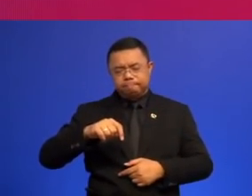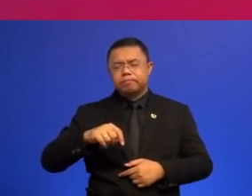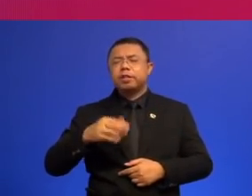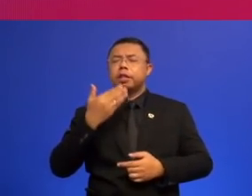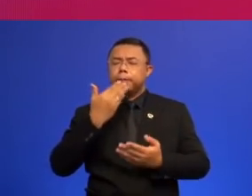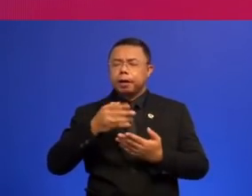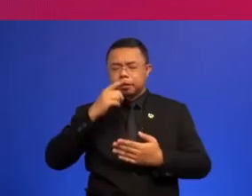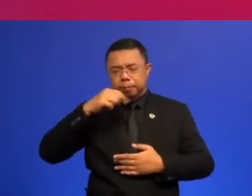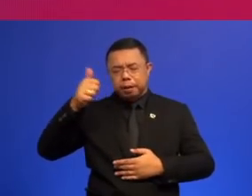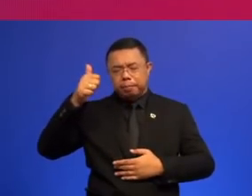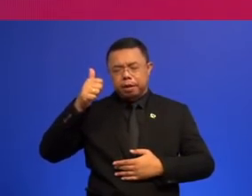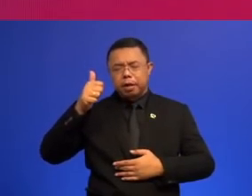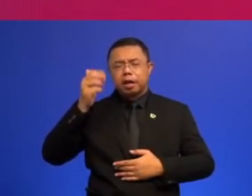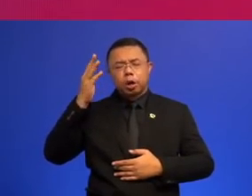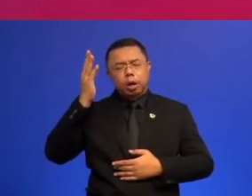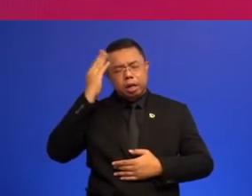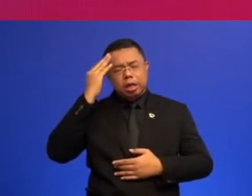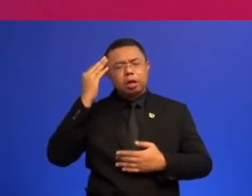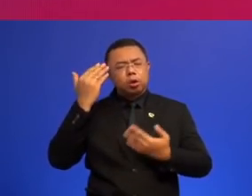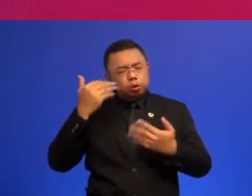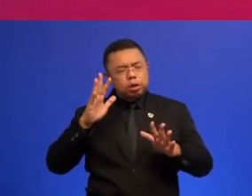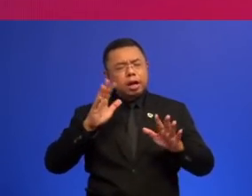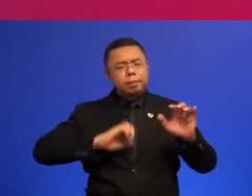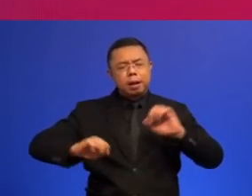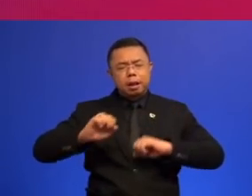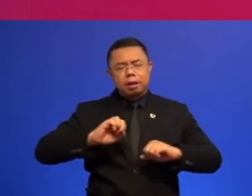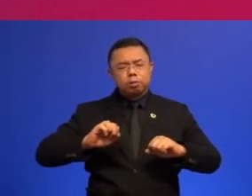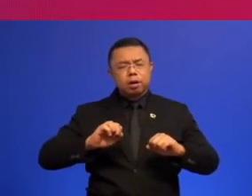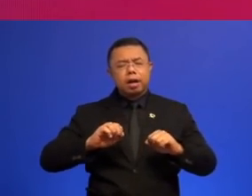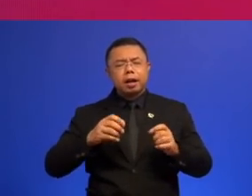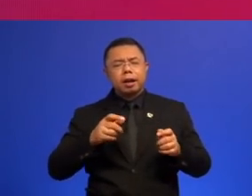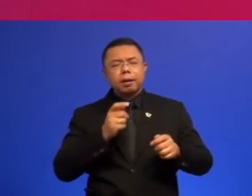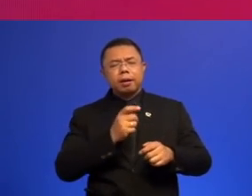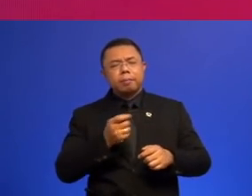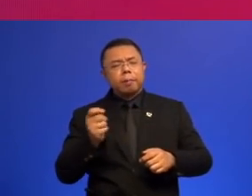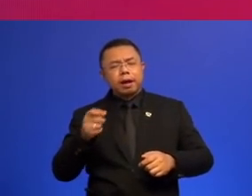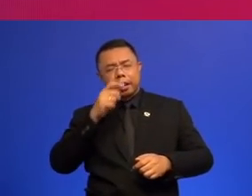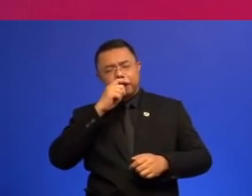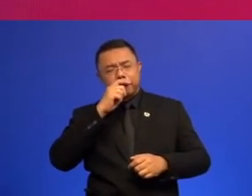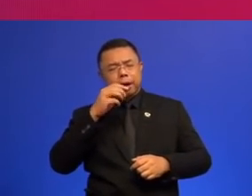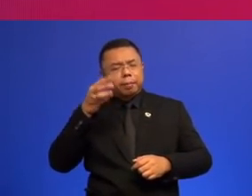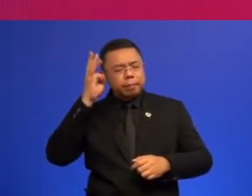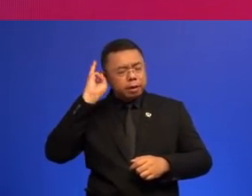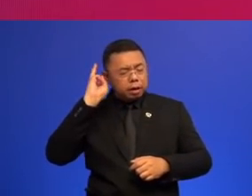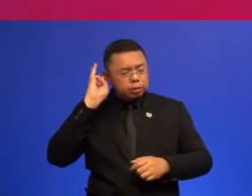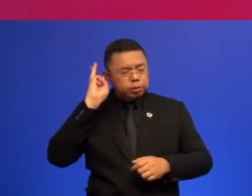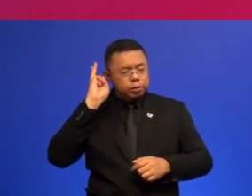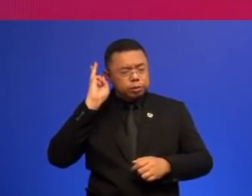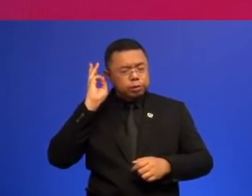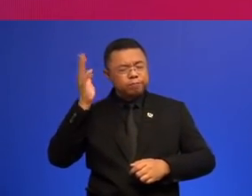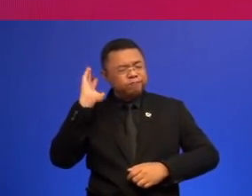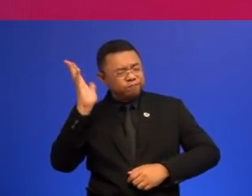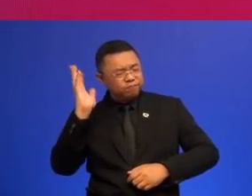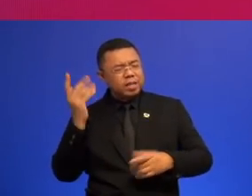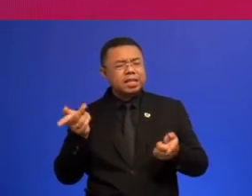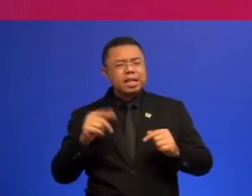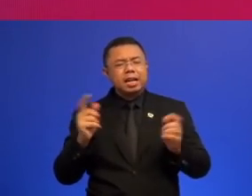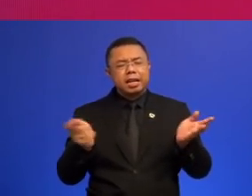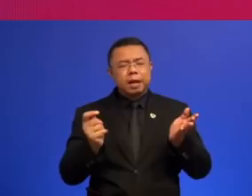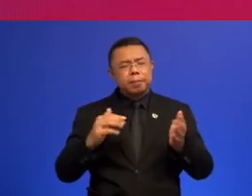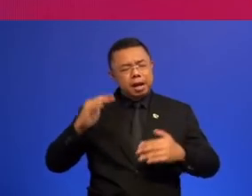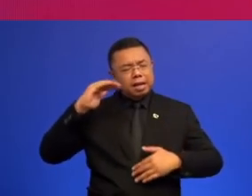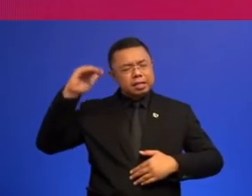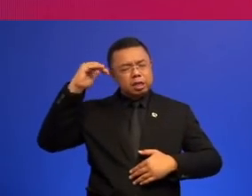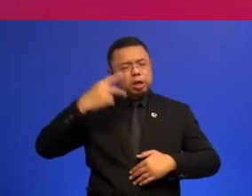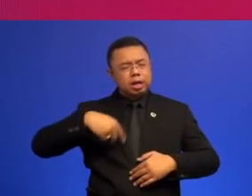Terima kasih ya Bapa, Engkau telah memakai hambamu, Bapa Gembala kami, Pendeta Dr. Erastus, sebagai gembala